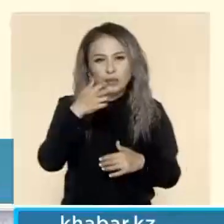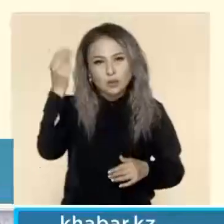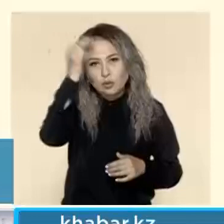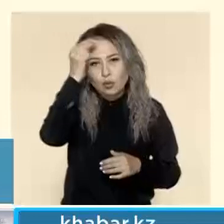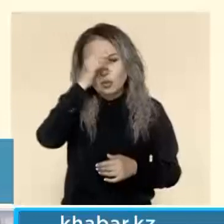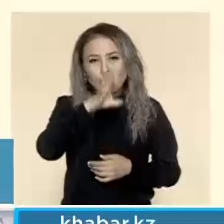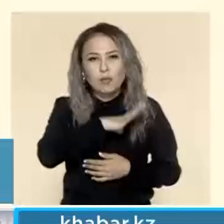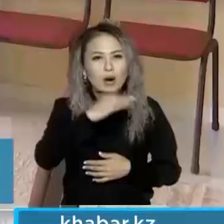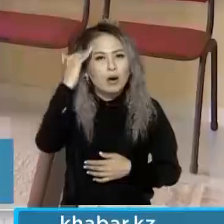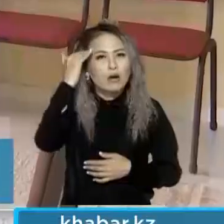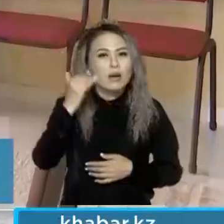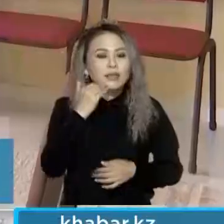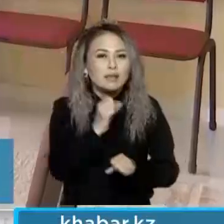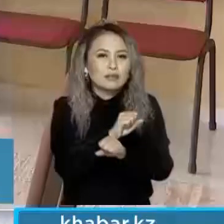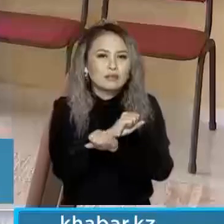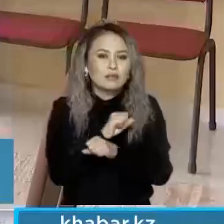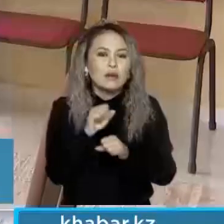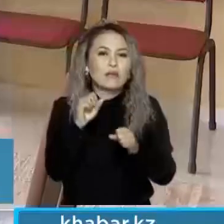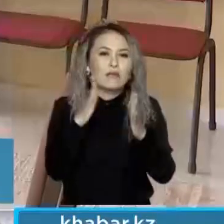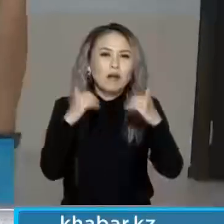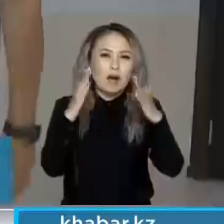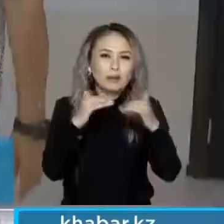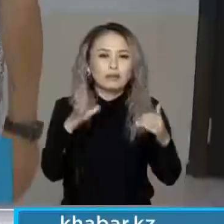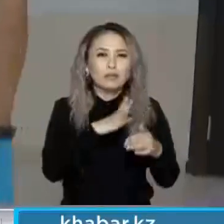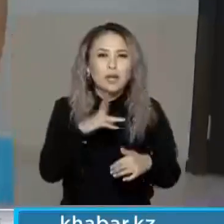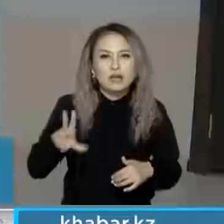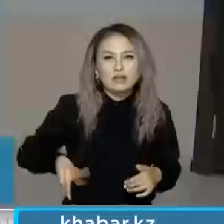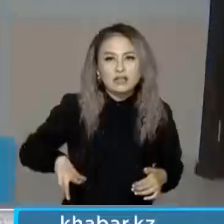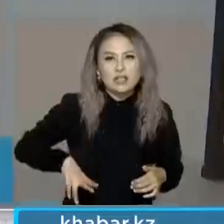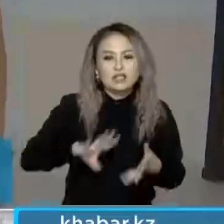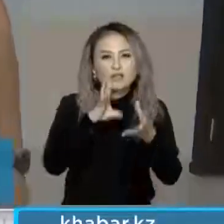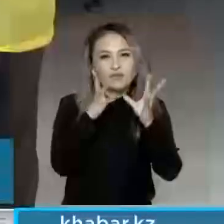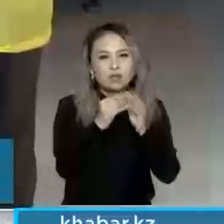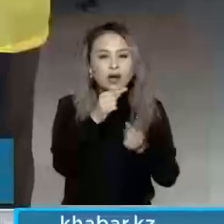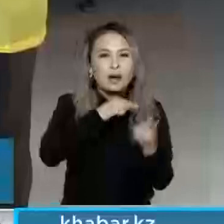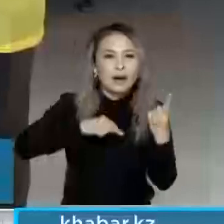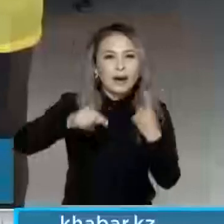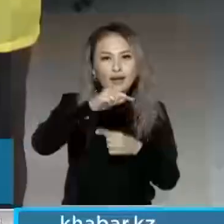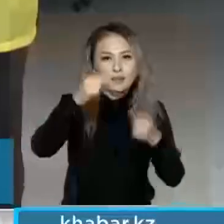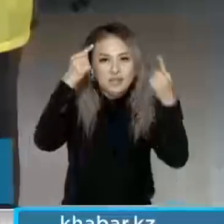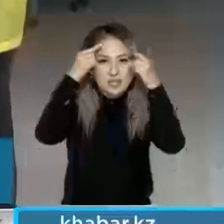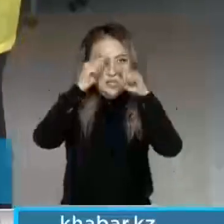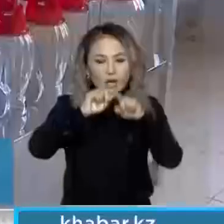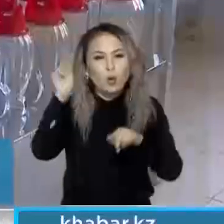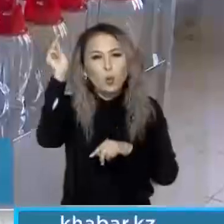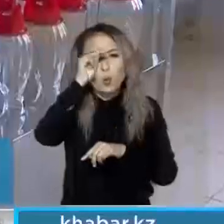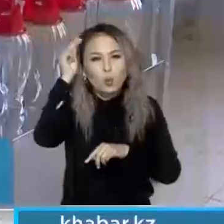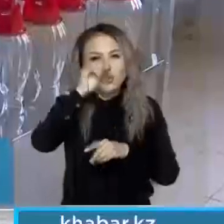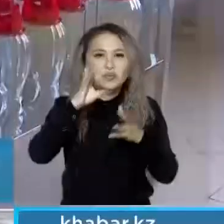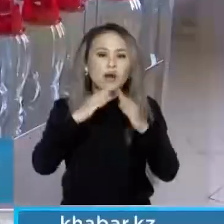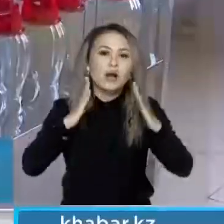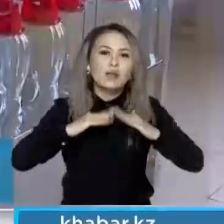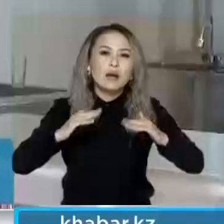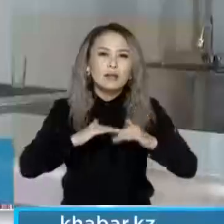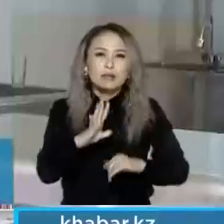жазғы демалысын өткізеді. Лагерь директоры Әлия Смағұлованың айтуынша, мұнда бұрын кәсіптік техникалық училищенің жалын атты лагері